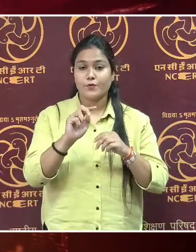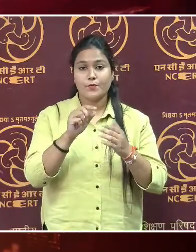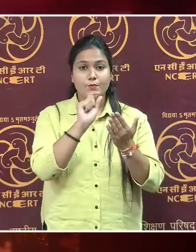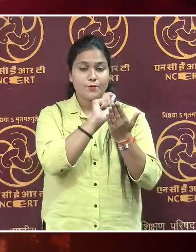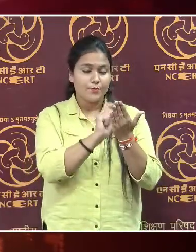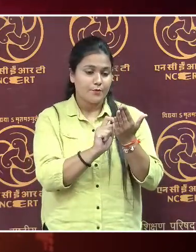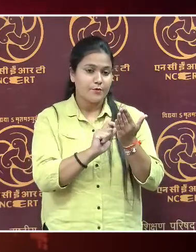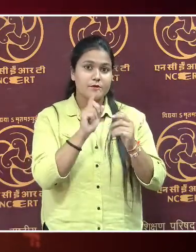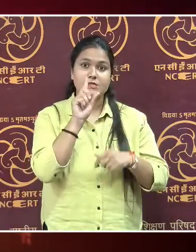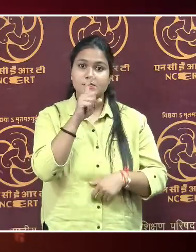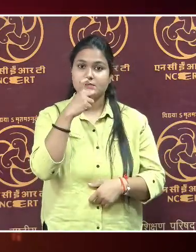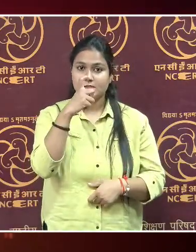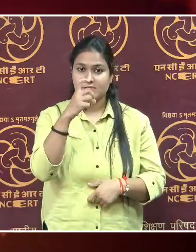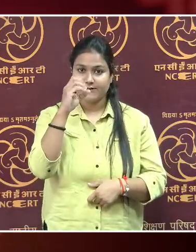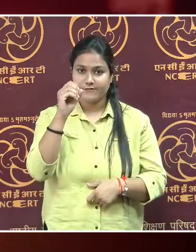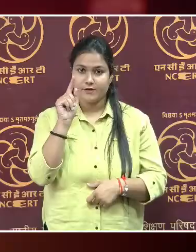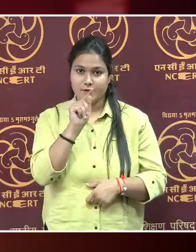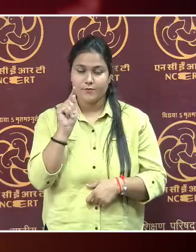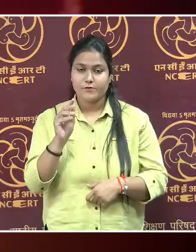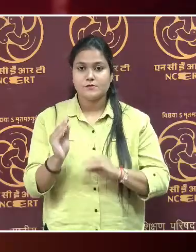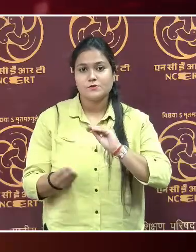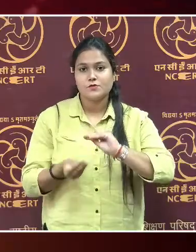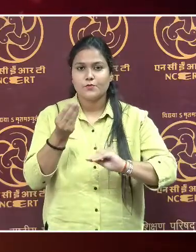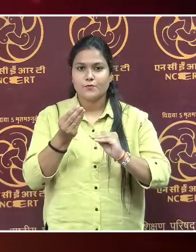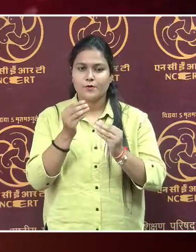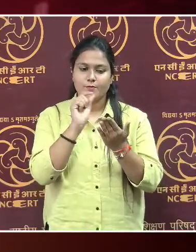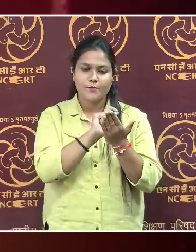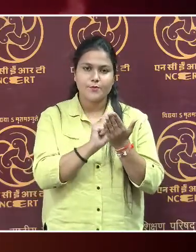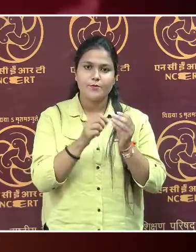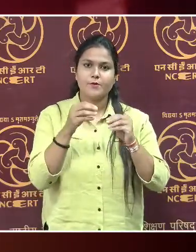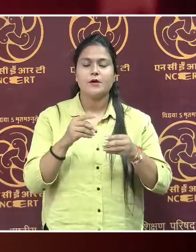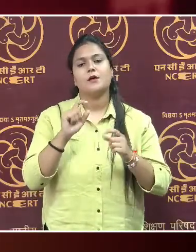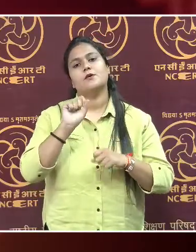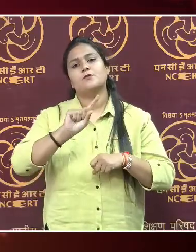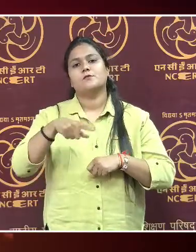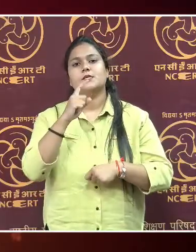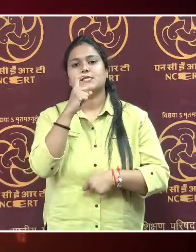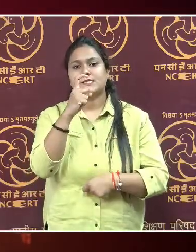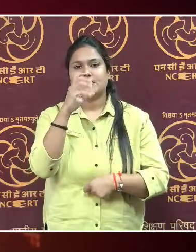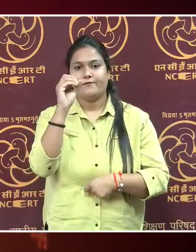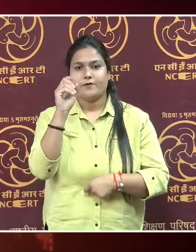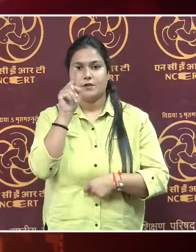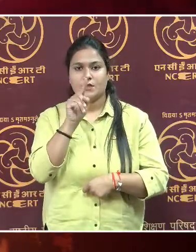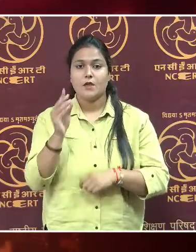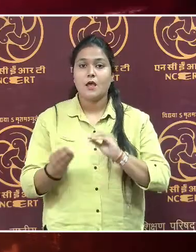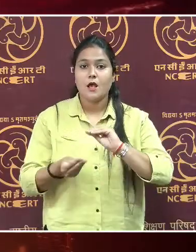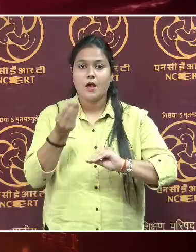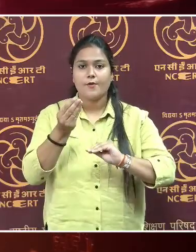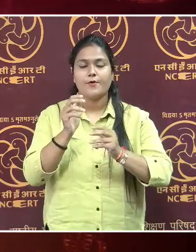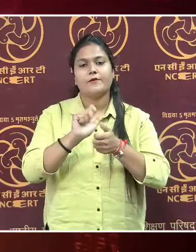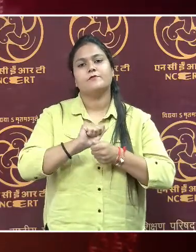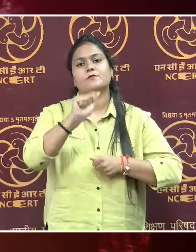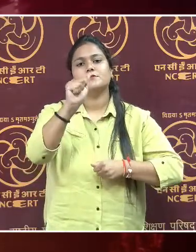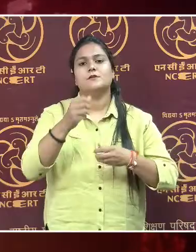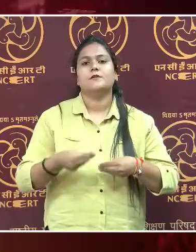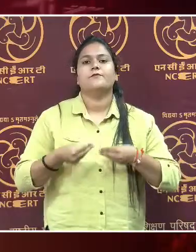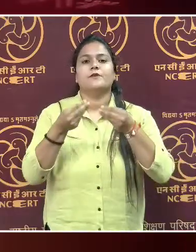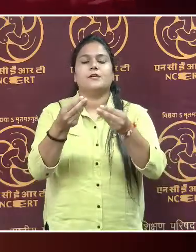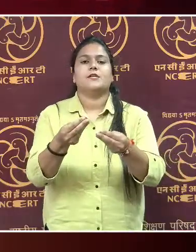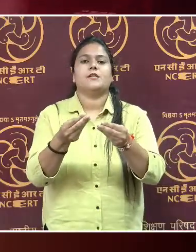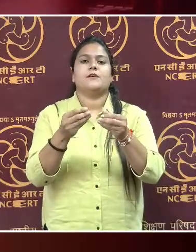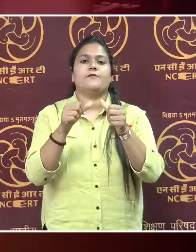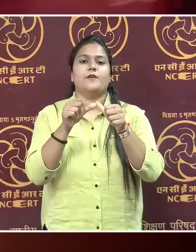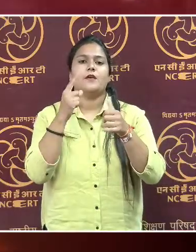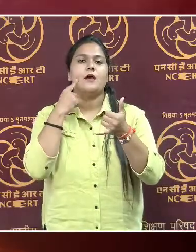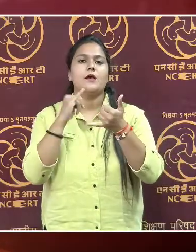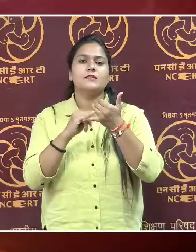करके 70% से ज़्यादा मार्क्स स्कोर करते हैं तो आपको सर्टिफिकेट भी दिया जाएगा इन कोलैबोरेशन विद I-XII ओनली. और इसकी डिटेल्स